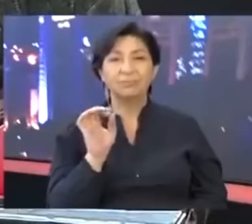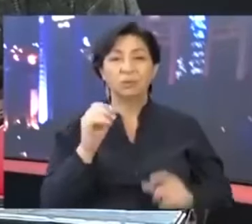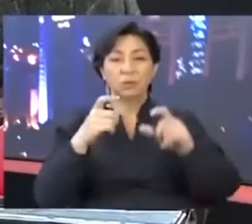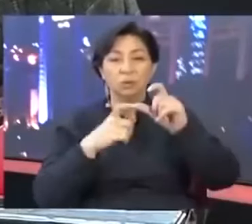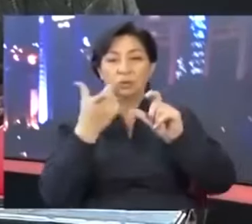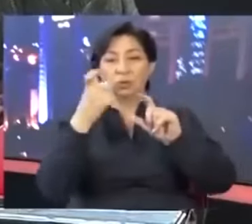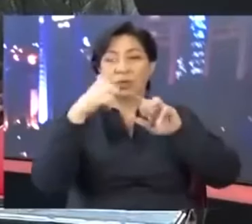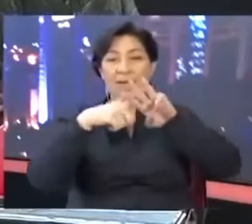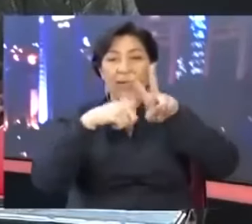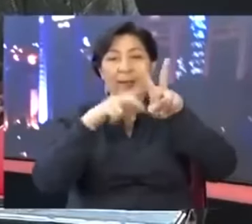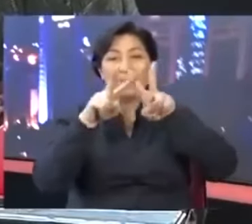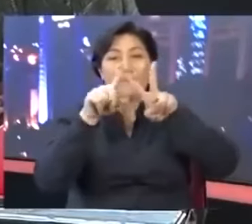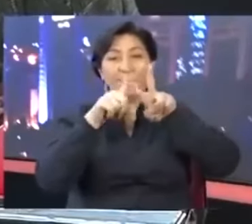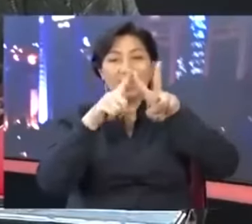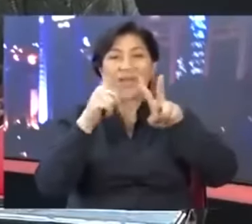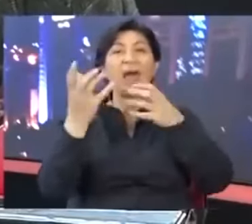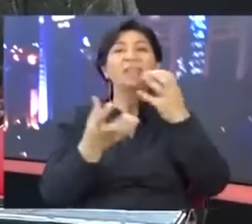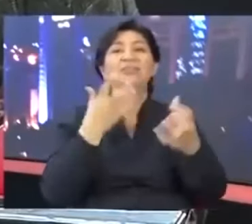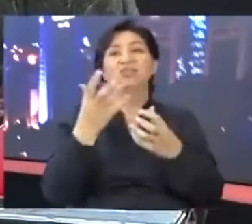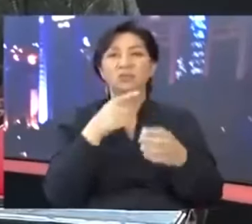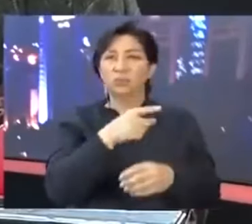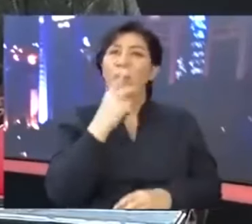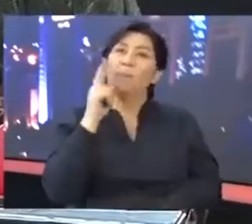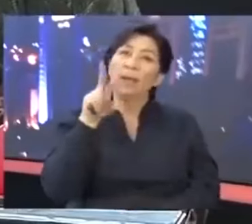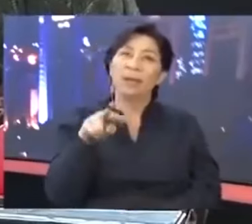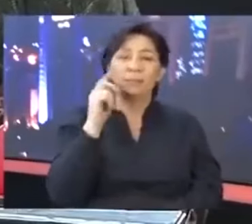Süleyman ateş'ten bakalım Bir de